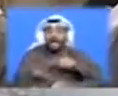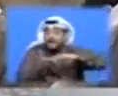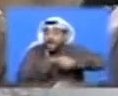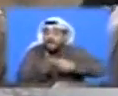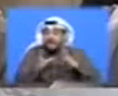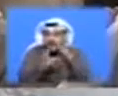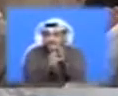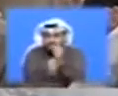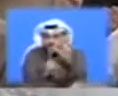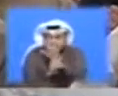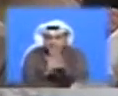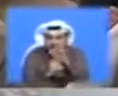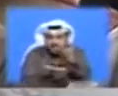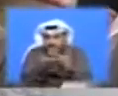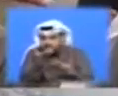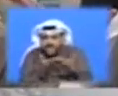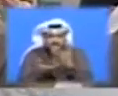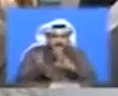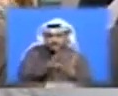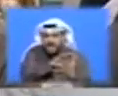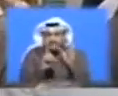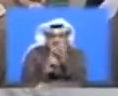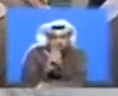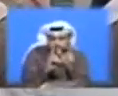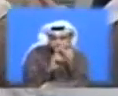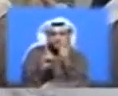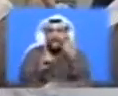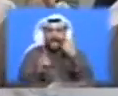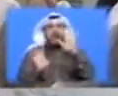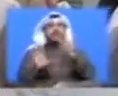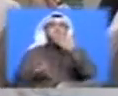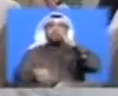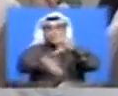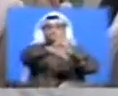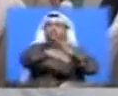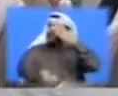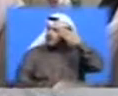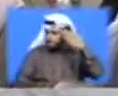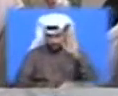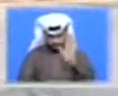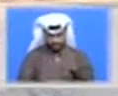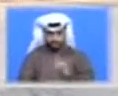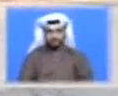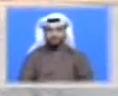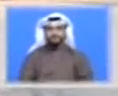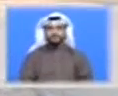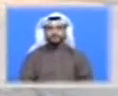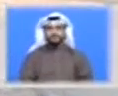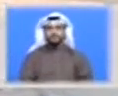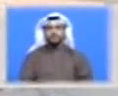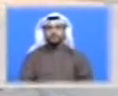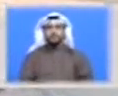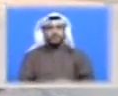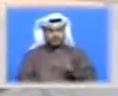مع الحالات بـ بـ بـ بـ بكل امورها الاجرائيه والوقائيه. الحالات تحصل حالها اي اصابه انفلونزا موسميه. اذا